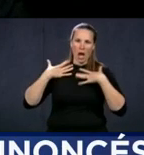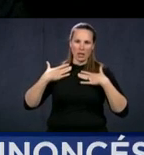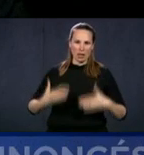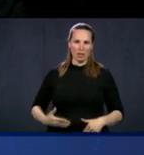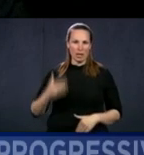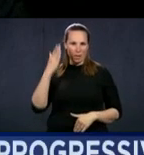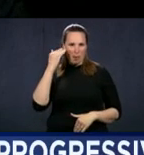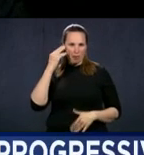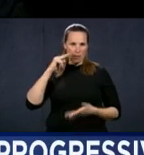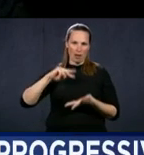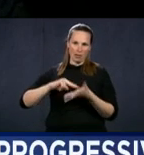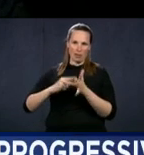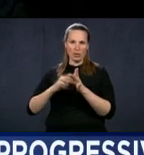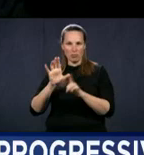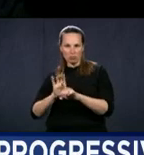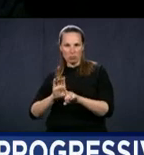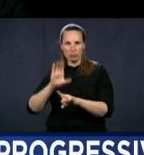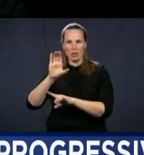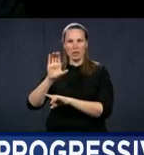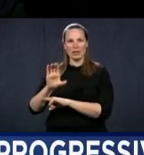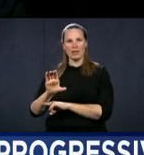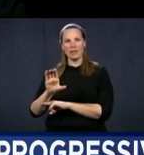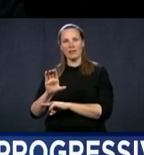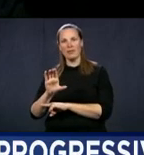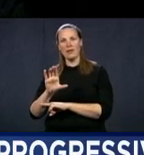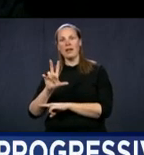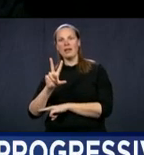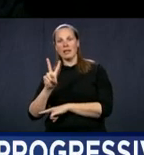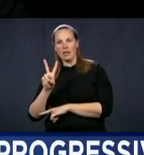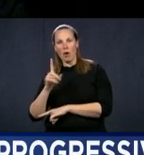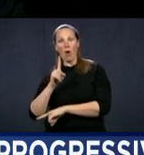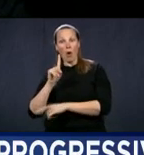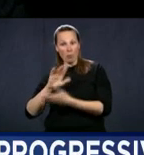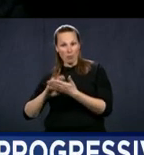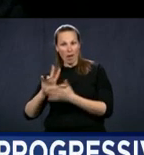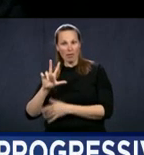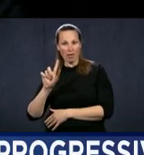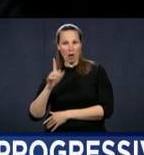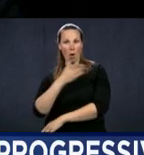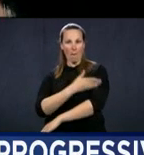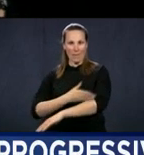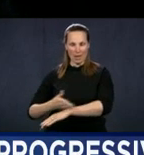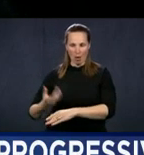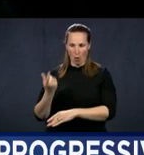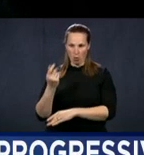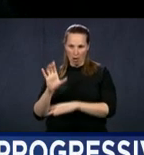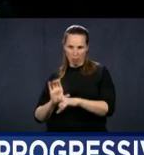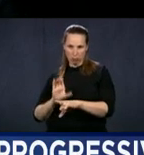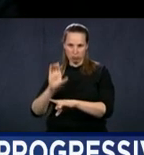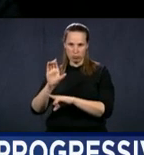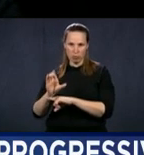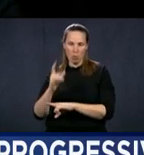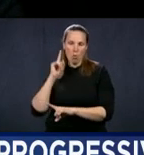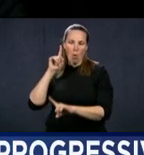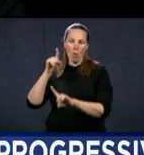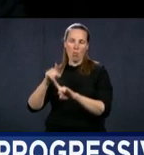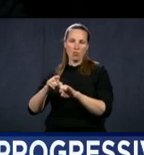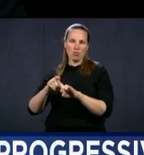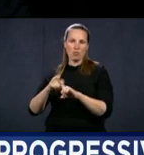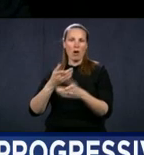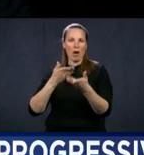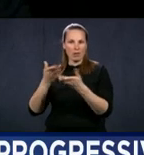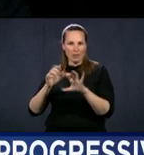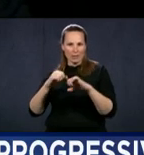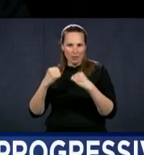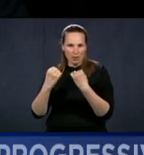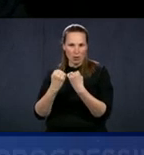mise en œuvre de notre plan d'action COVID-19 en services psychosociaux et en santé mentale.